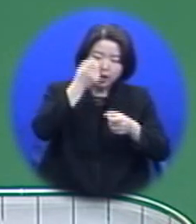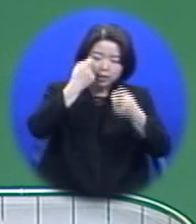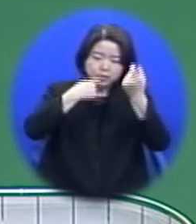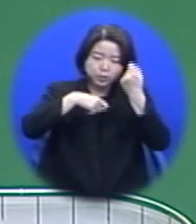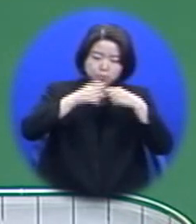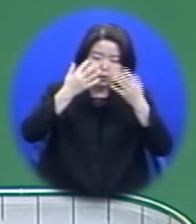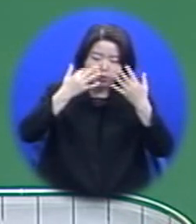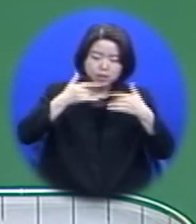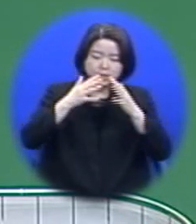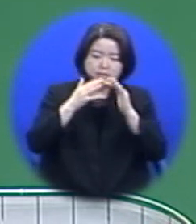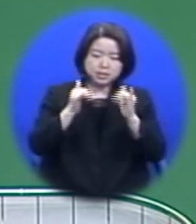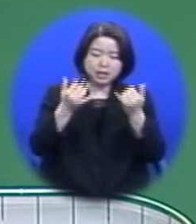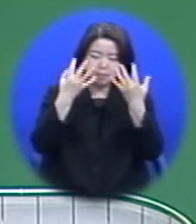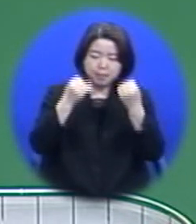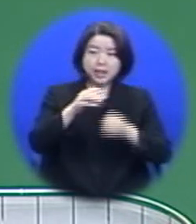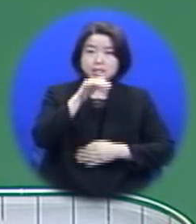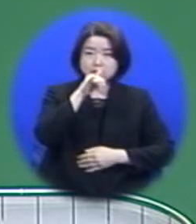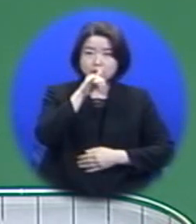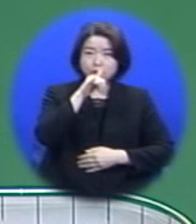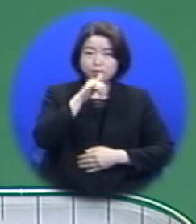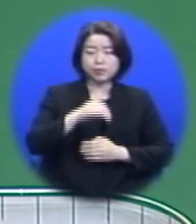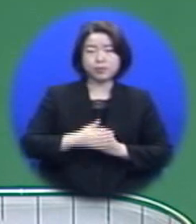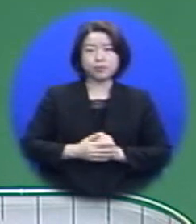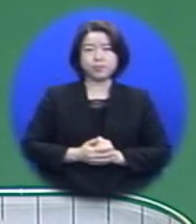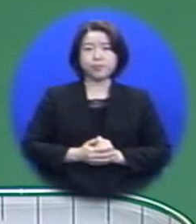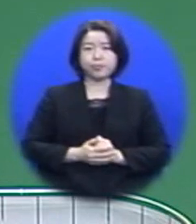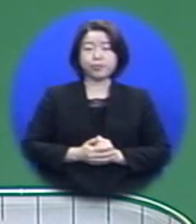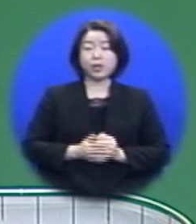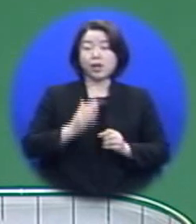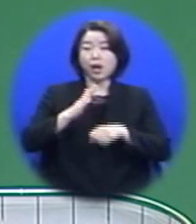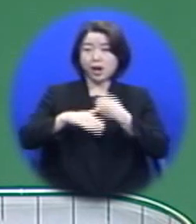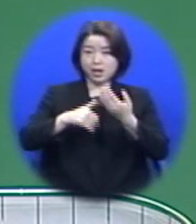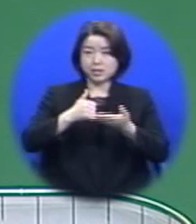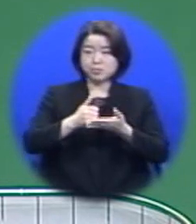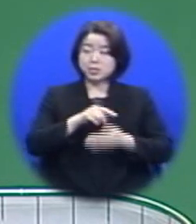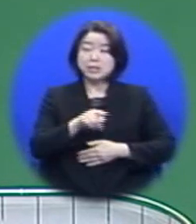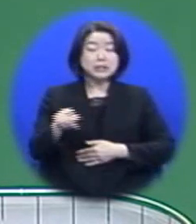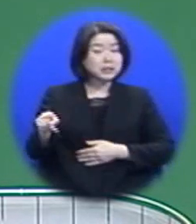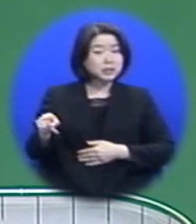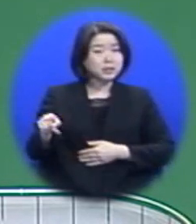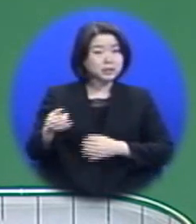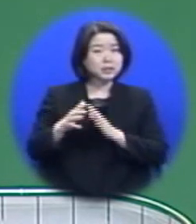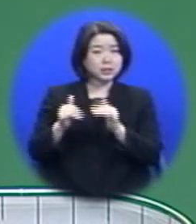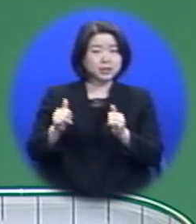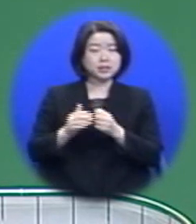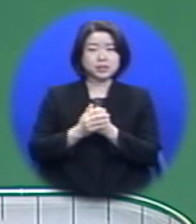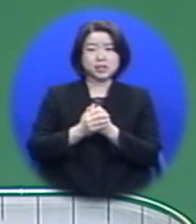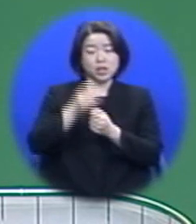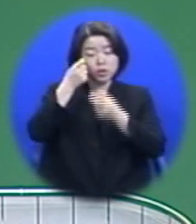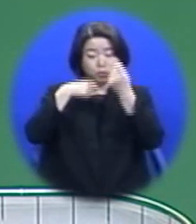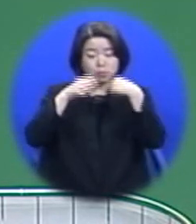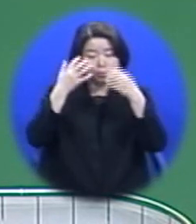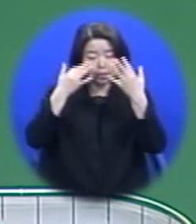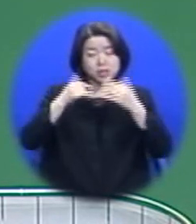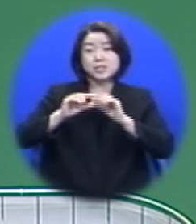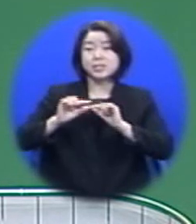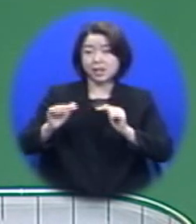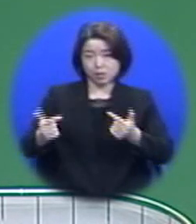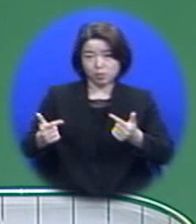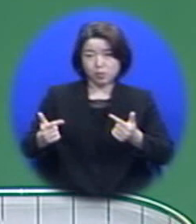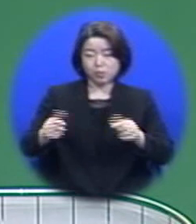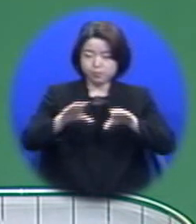흘리는 사람들 많습니다 하나님은 그들이 눈물 흘리지 않고